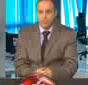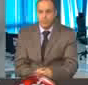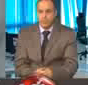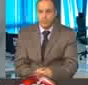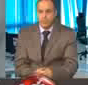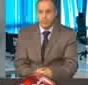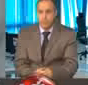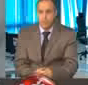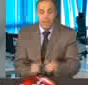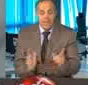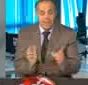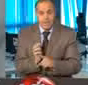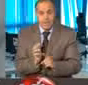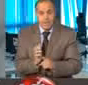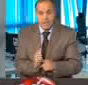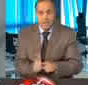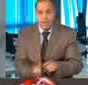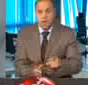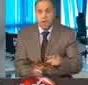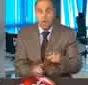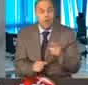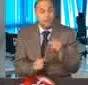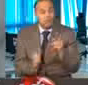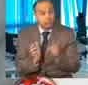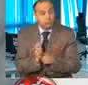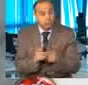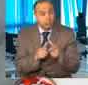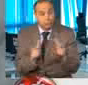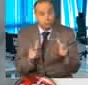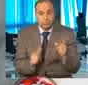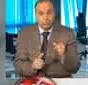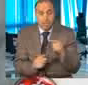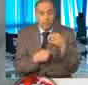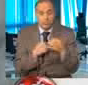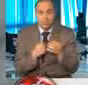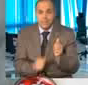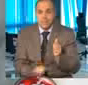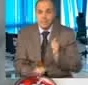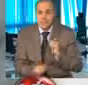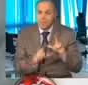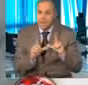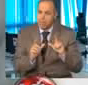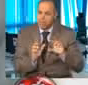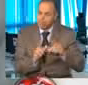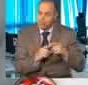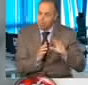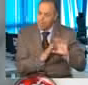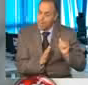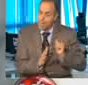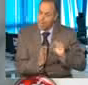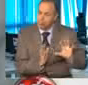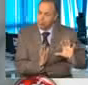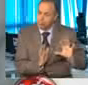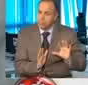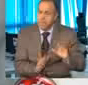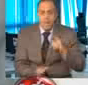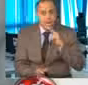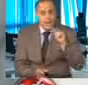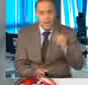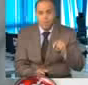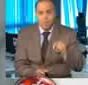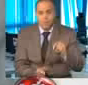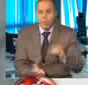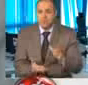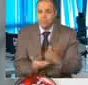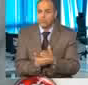يعني التأكيد على مبادئ كبرى التي يجب أن نحترمها: استقلالة الإعلام العمومي، ضرورة